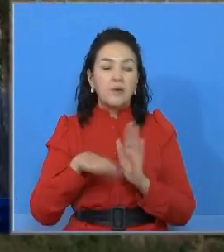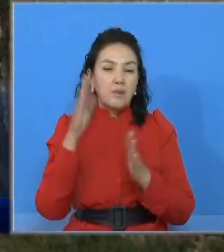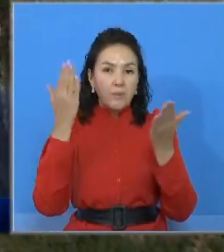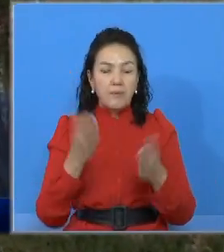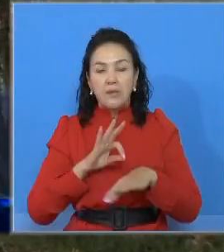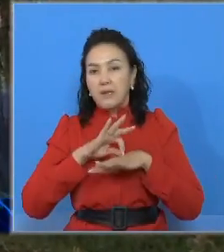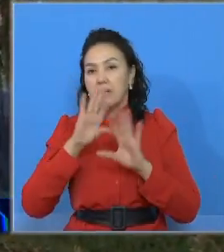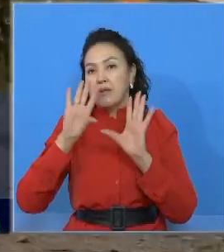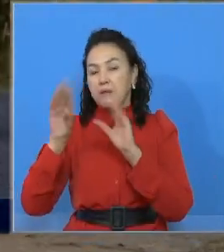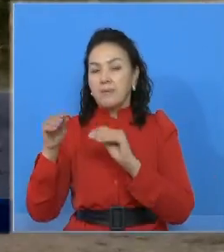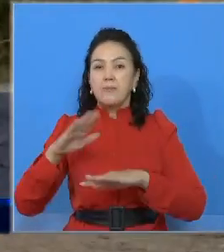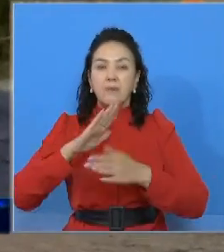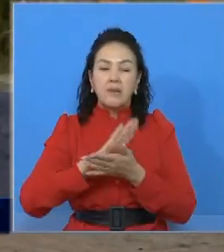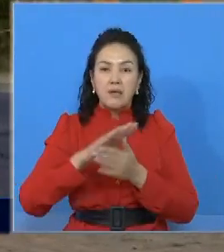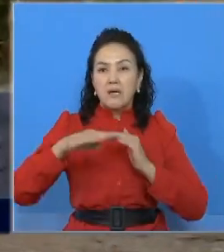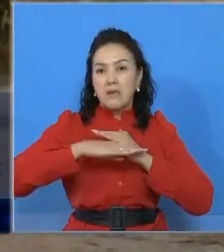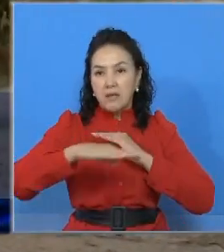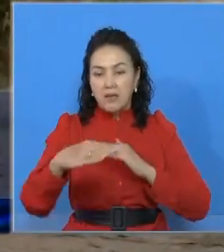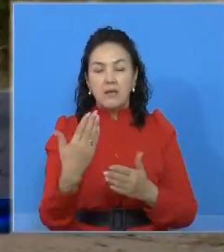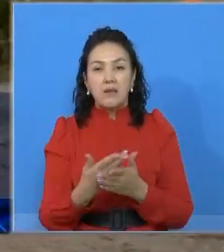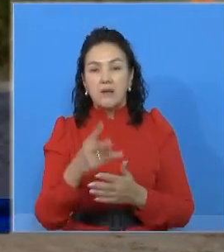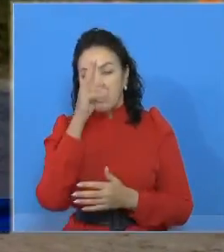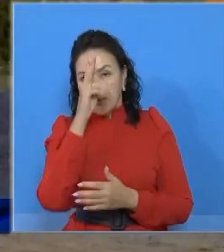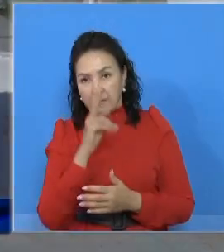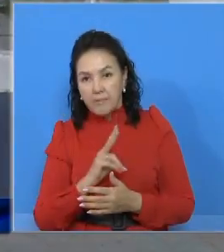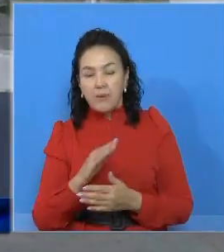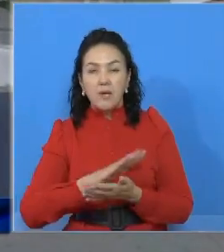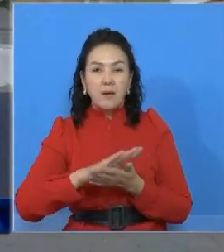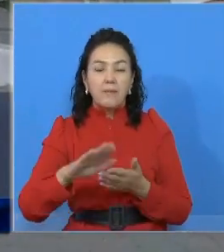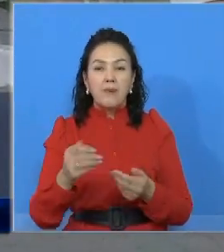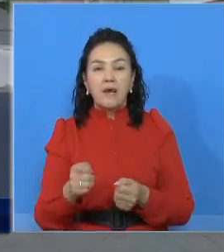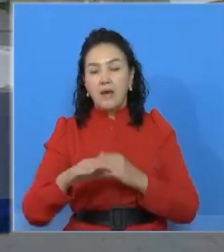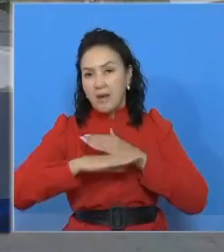сейчас отправить ее на свалку. Тем более, что до конца двухмесячника полигон